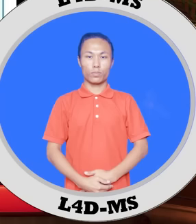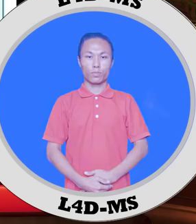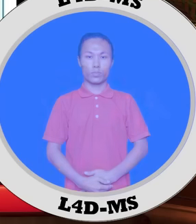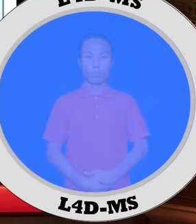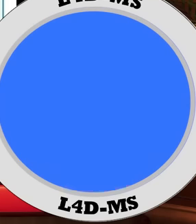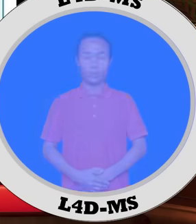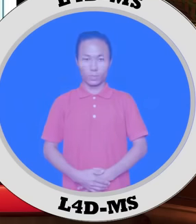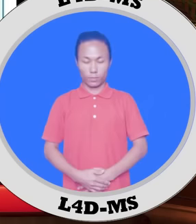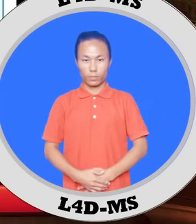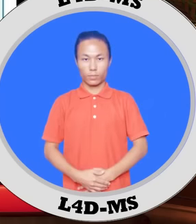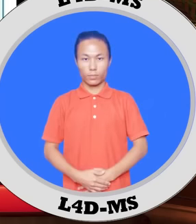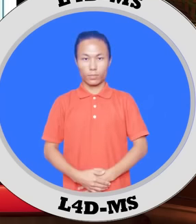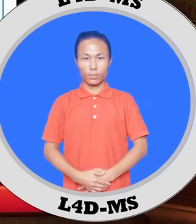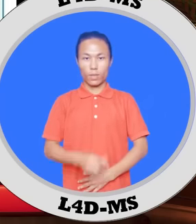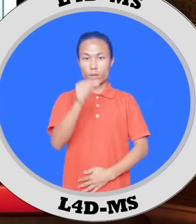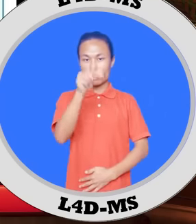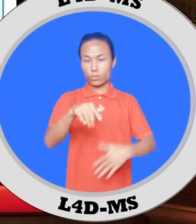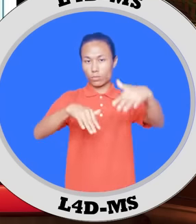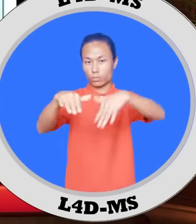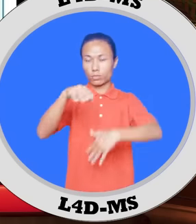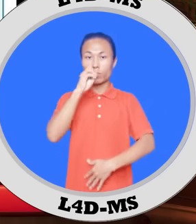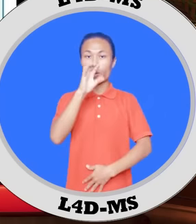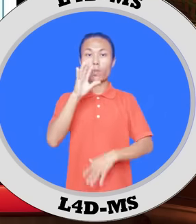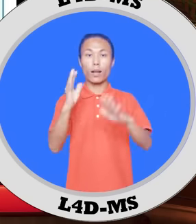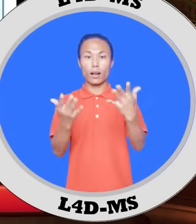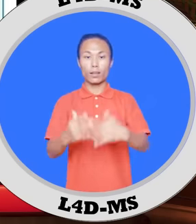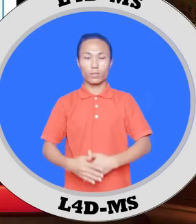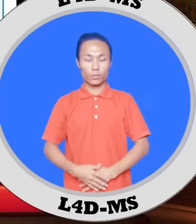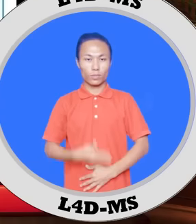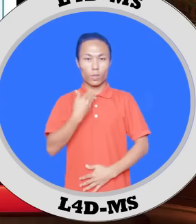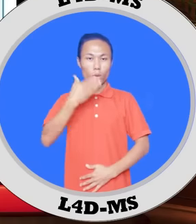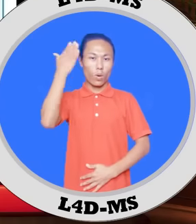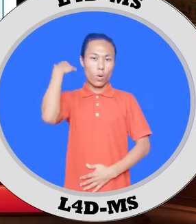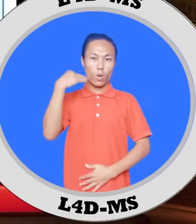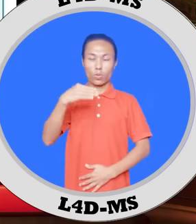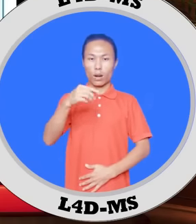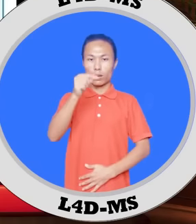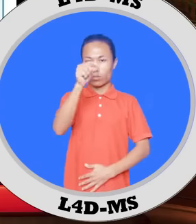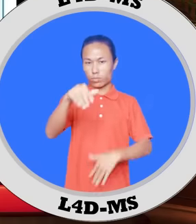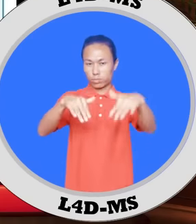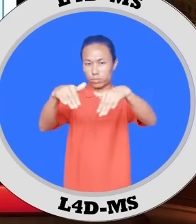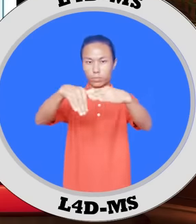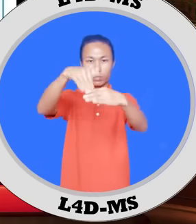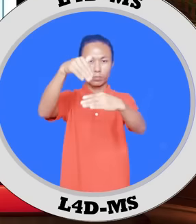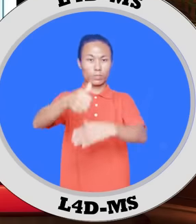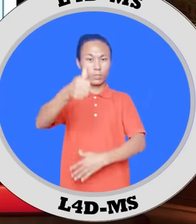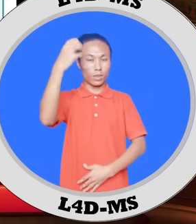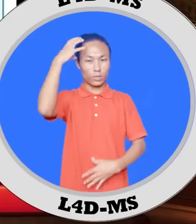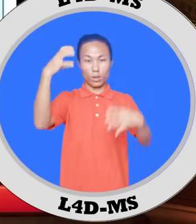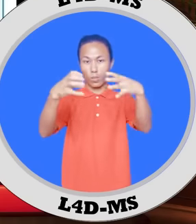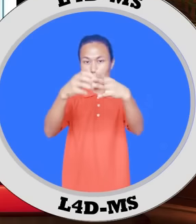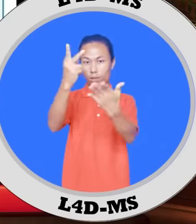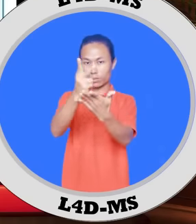မှတ်လိုက်တာဖြစ်ပါတယ်။ဒီကောင်တွေကပြည်သူတွေကိုဒုက္ခပေးခြင်းလို့အဲ့ဒီလောက်အထိတို့လိုက်တာကတမင်ဒုက္ခပေး